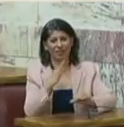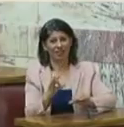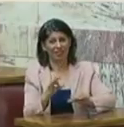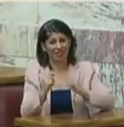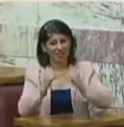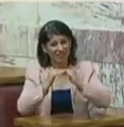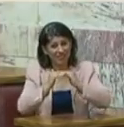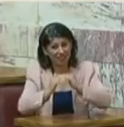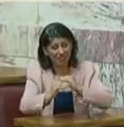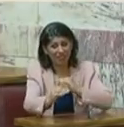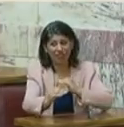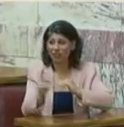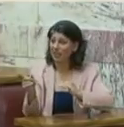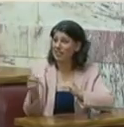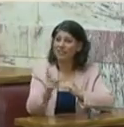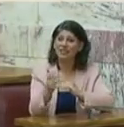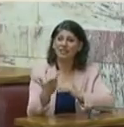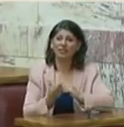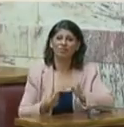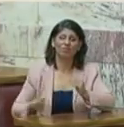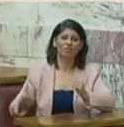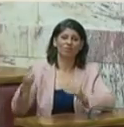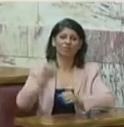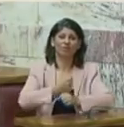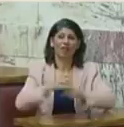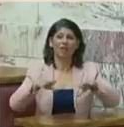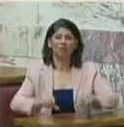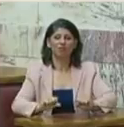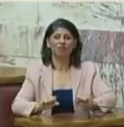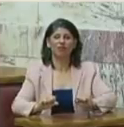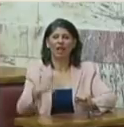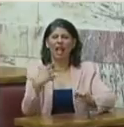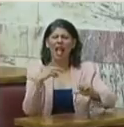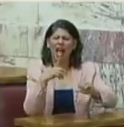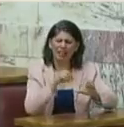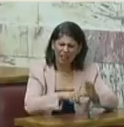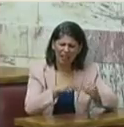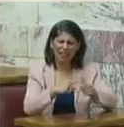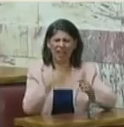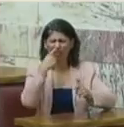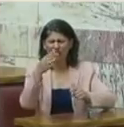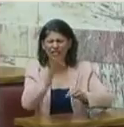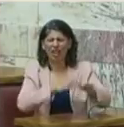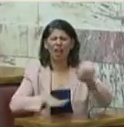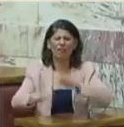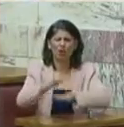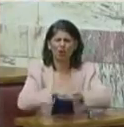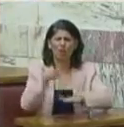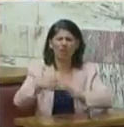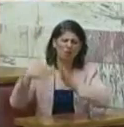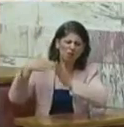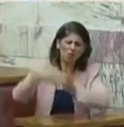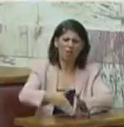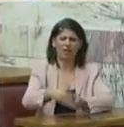η σταθερότητα για σας είναι να είναι στην εξουσία η παρέα των offshore, το σκανδάλου και της διαφθοράς που χρεοκόπησε τη χώρα. Αυτή είναι η